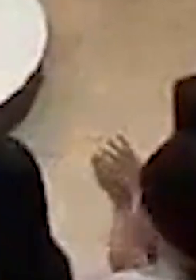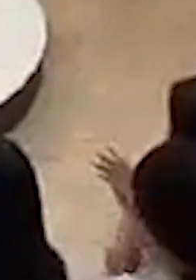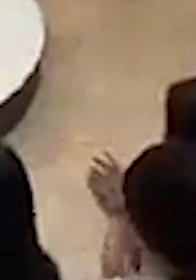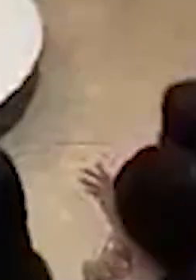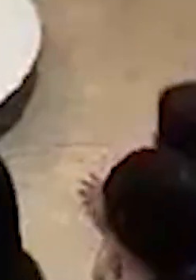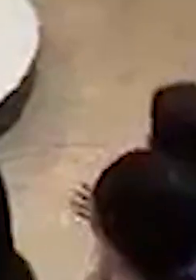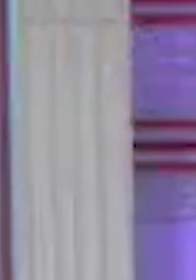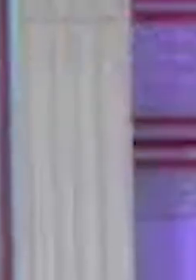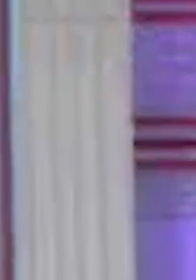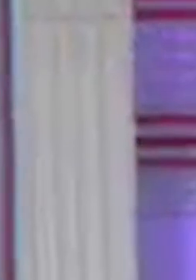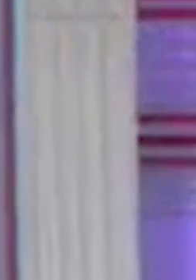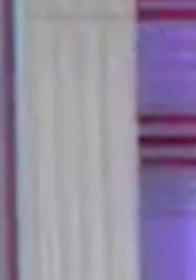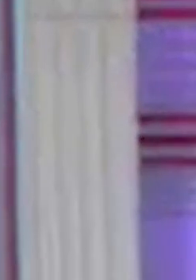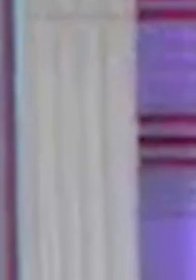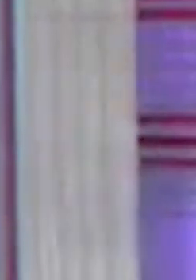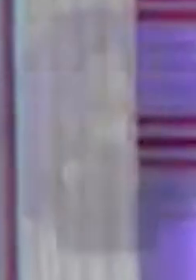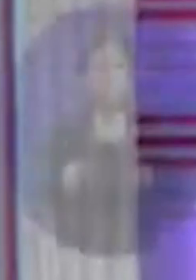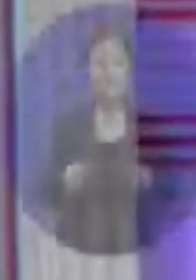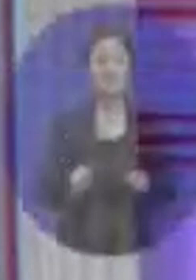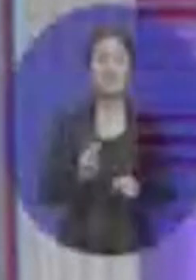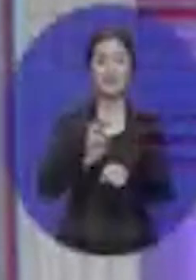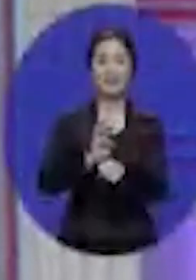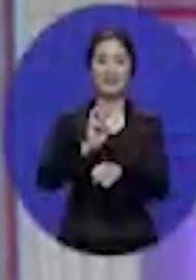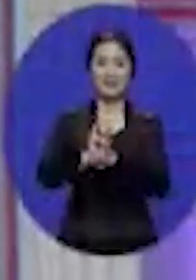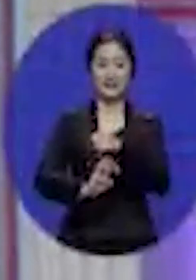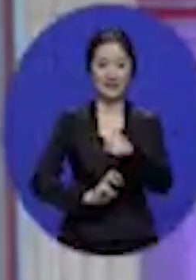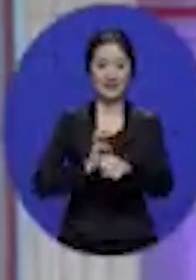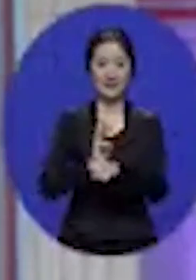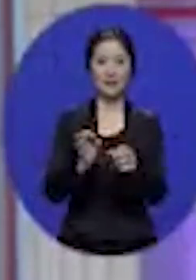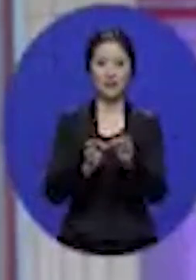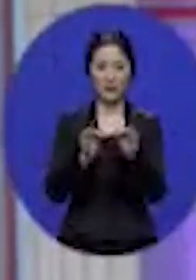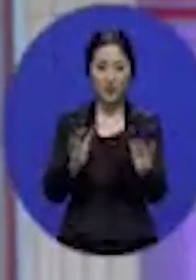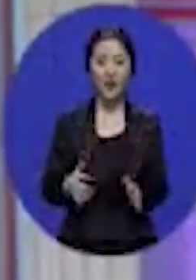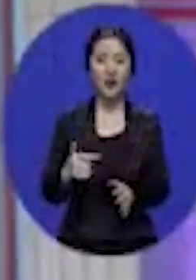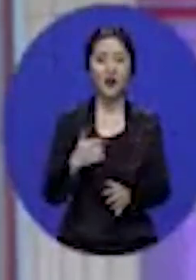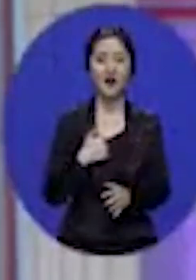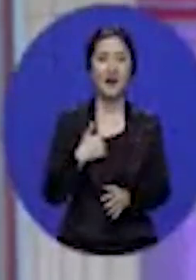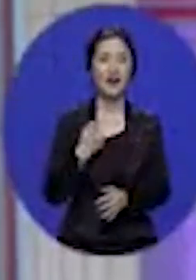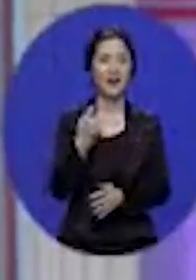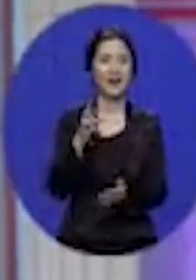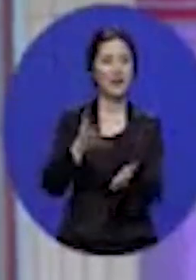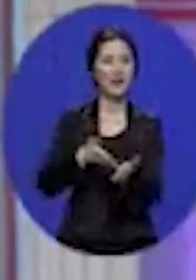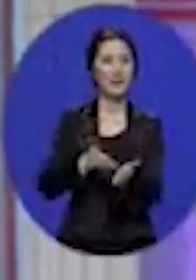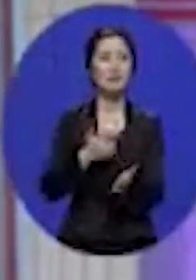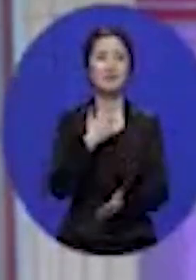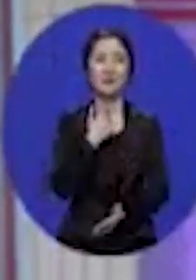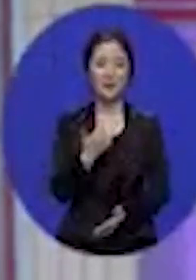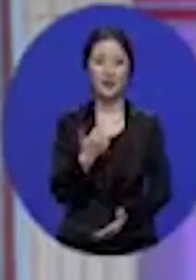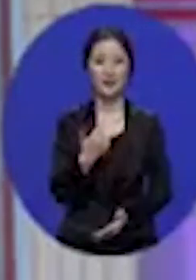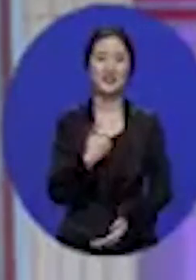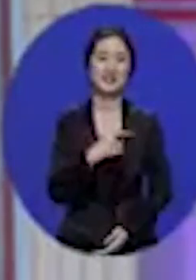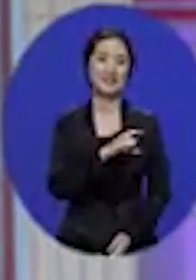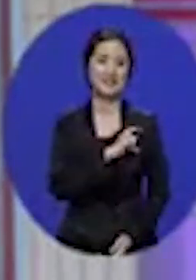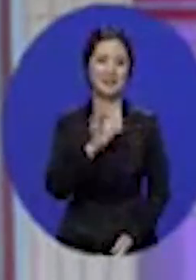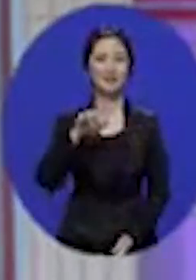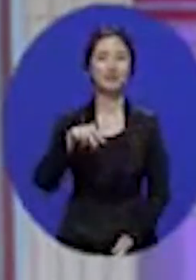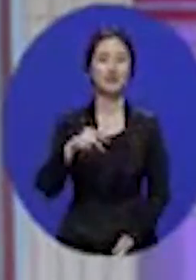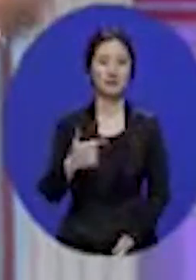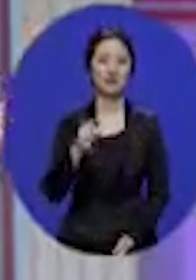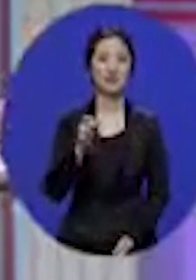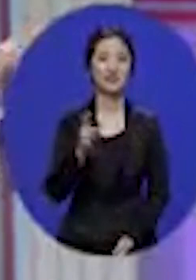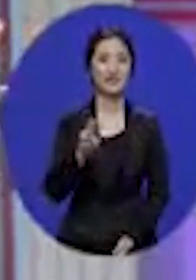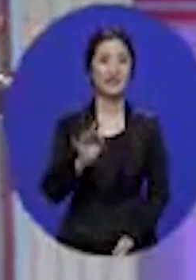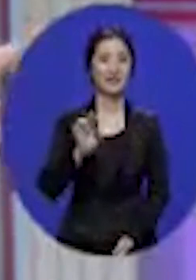네, 안녕하세요. 무려 30년 동안 아나운서 생활을 한 윤영미 아나운서입니다. 네,